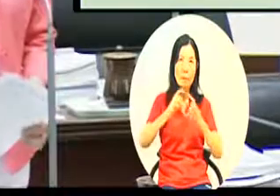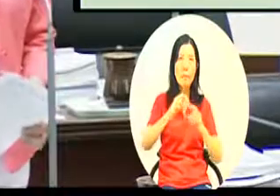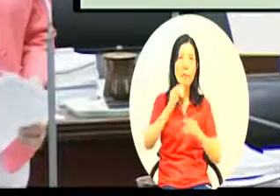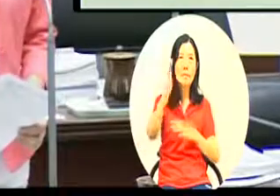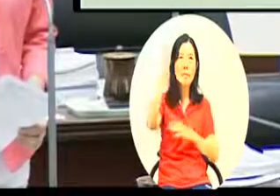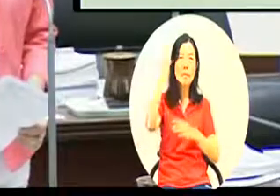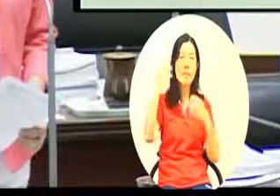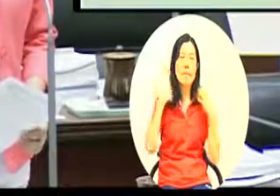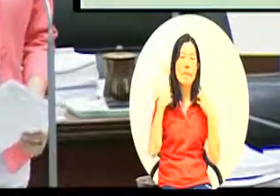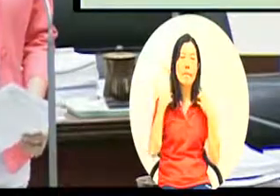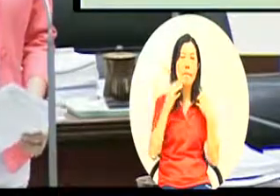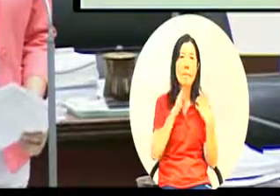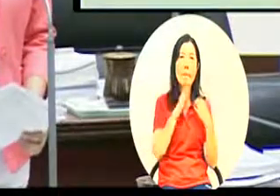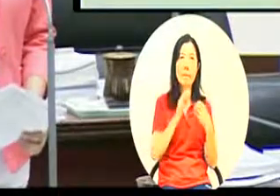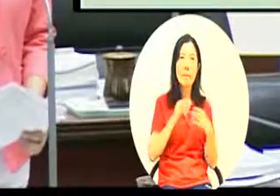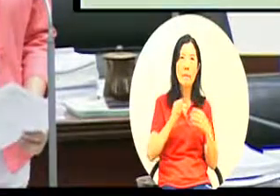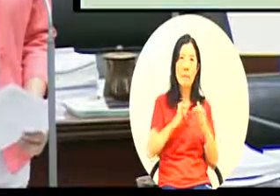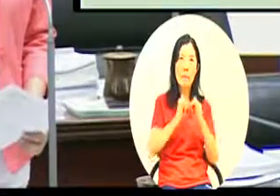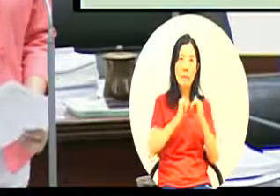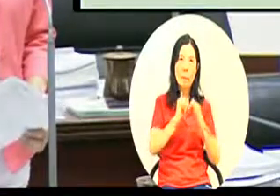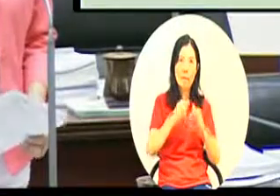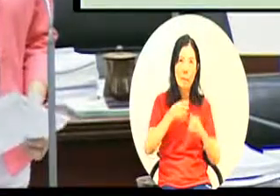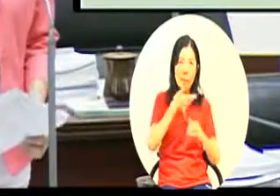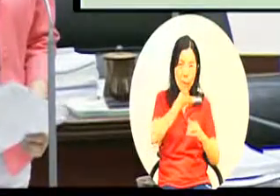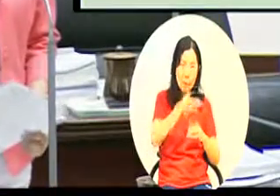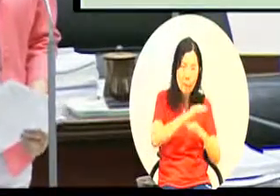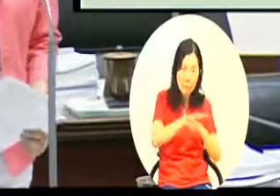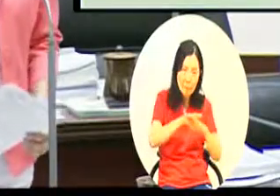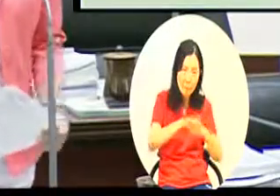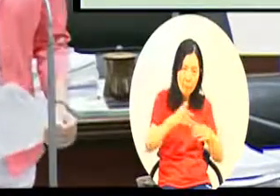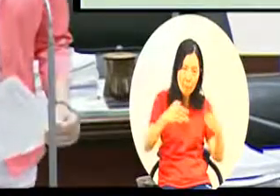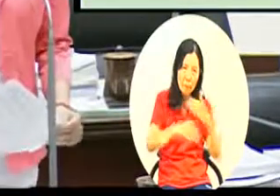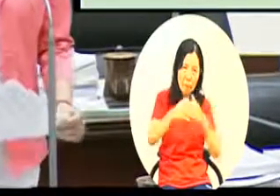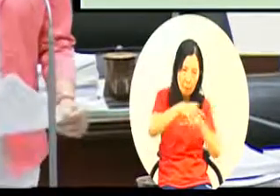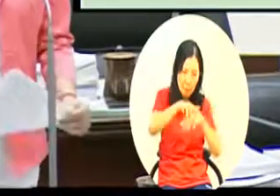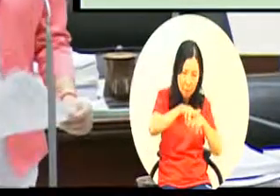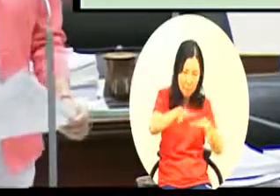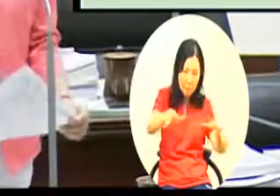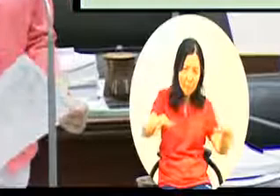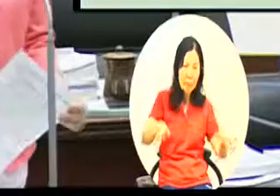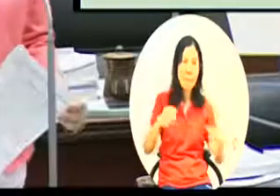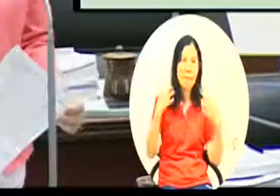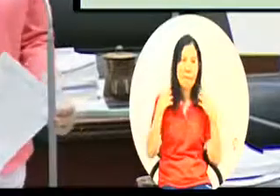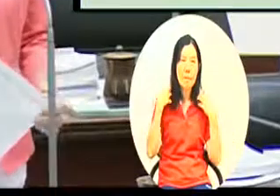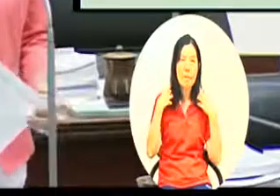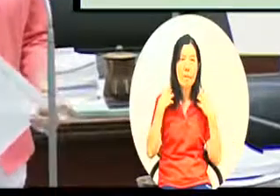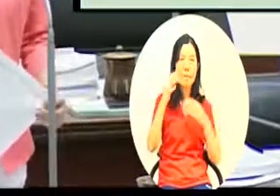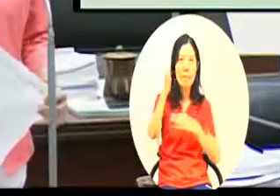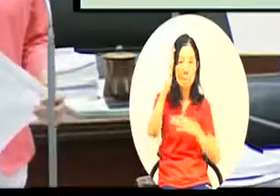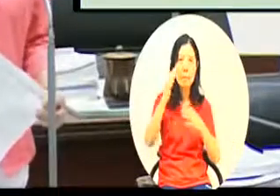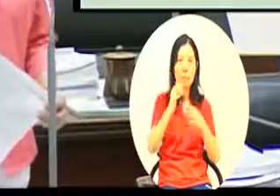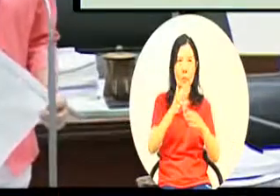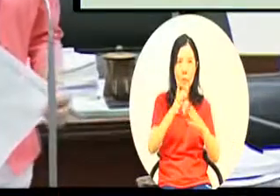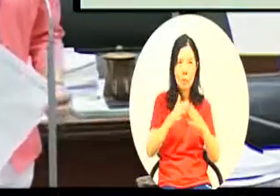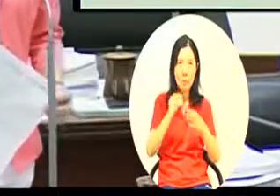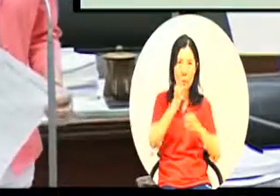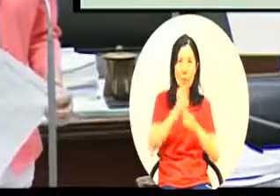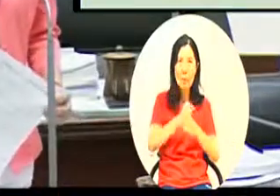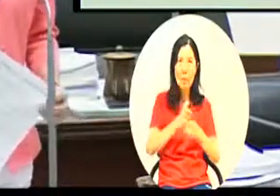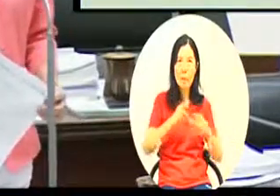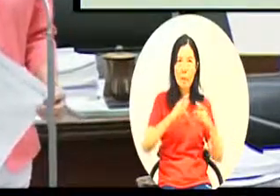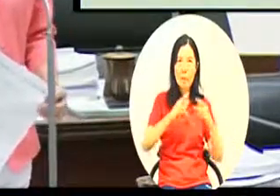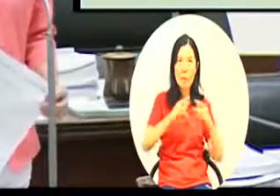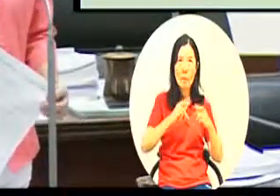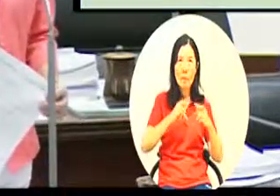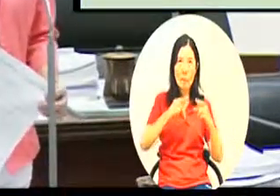任，给人民呢一个安全的交通网，这是政府的责任。那我们的林园捷运呢，目前